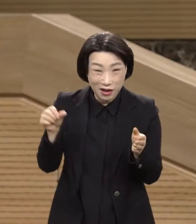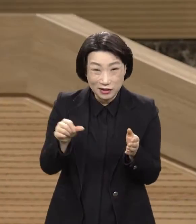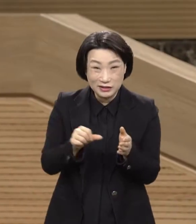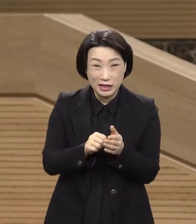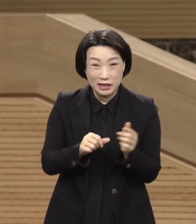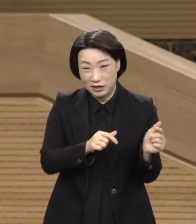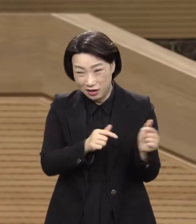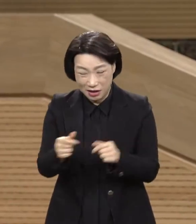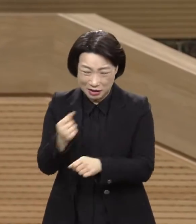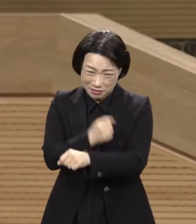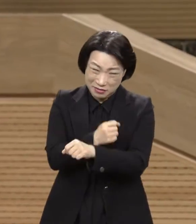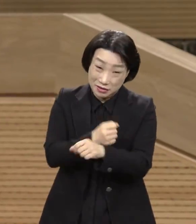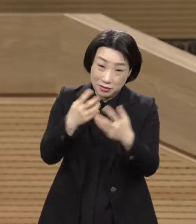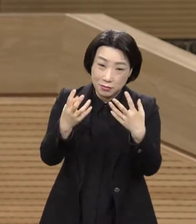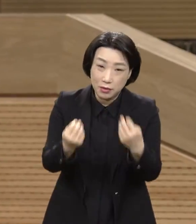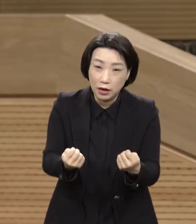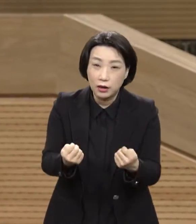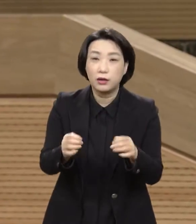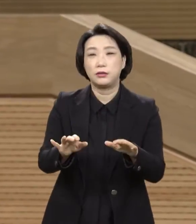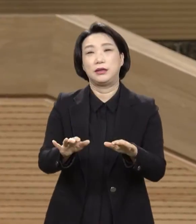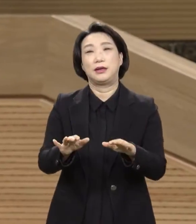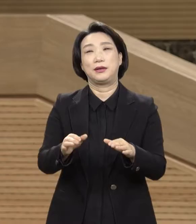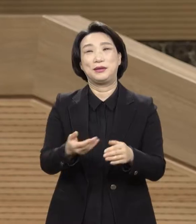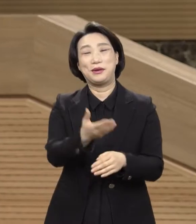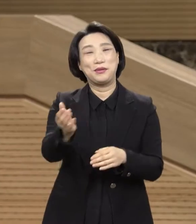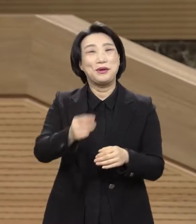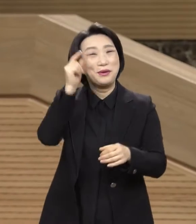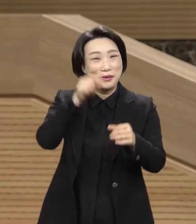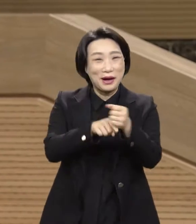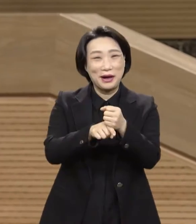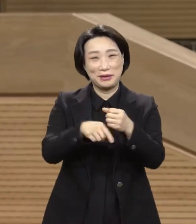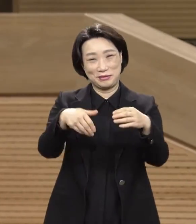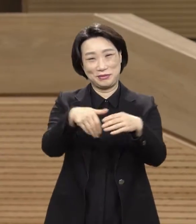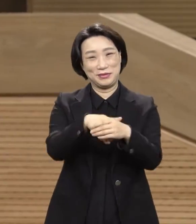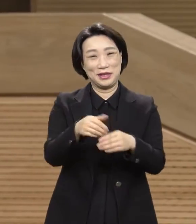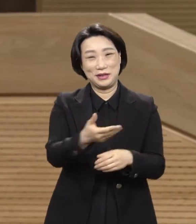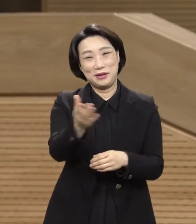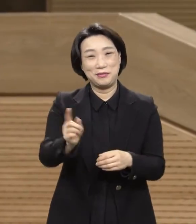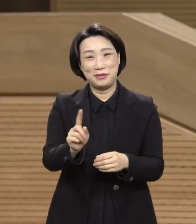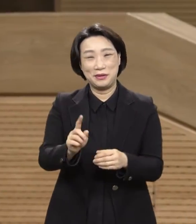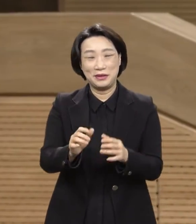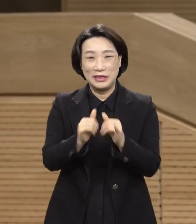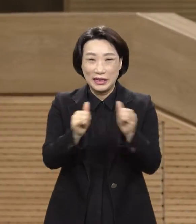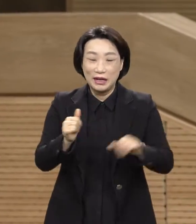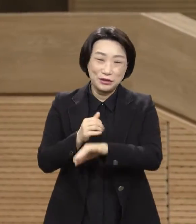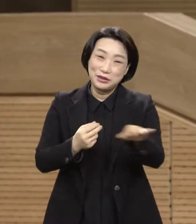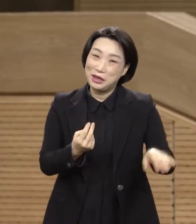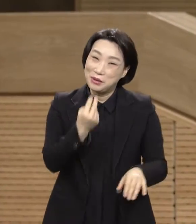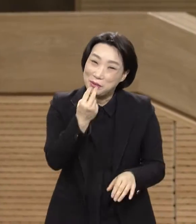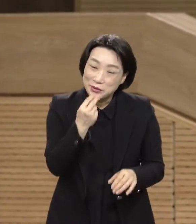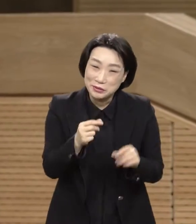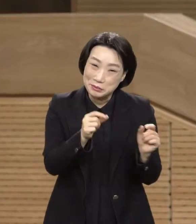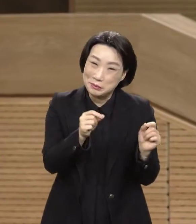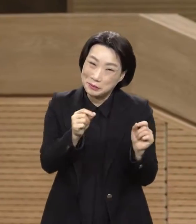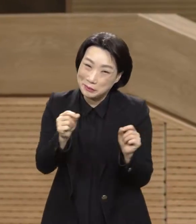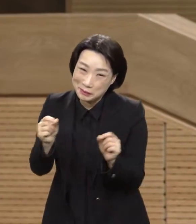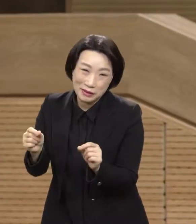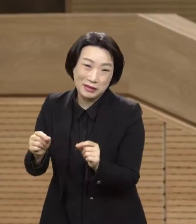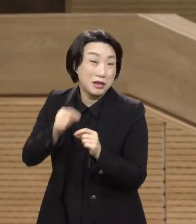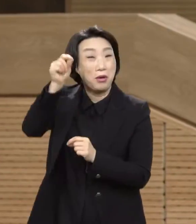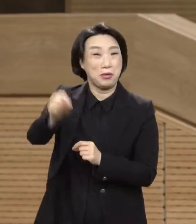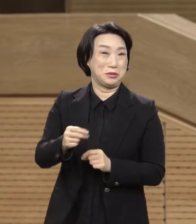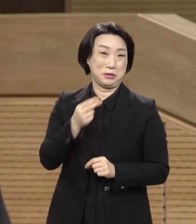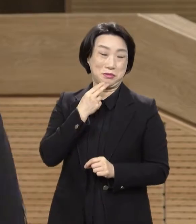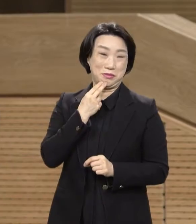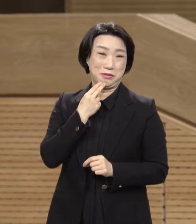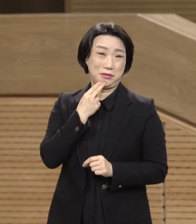별 수단 다 부려도 이 땅의 과학 문명은 인생의 목숨을 유지할 수